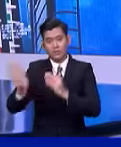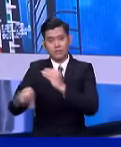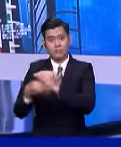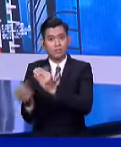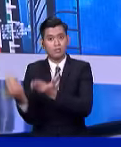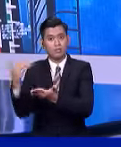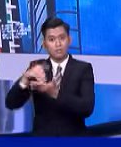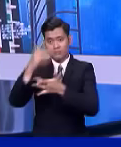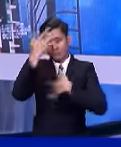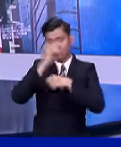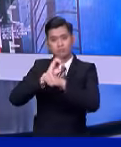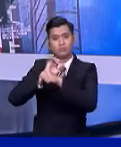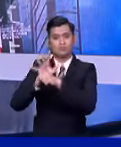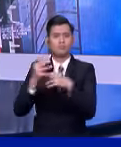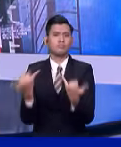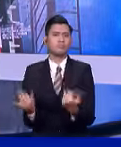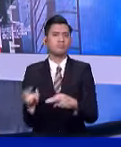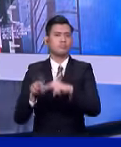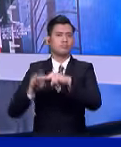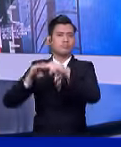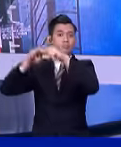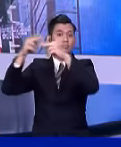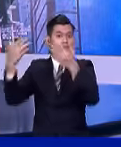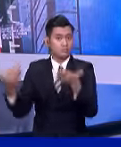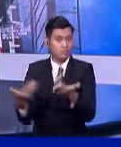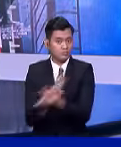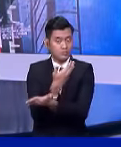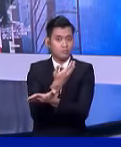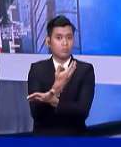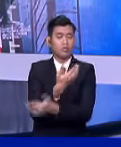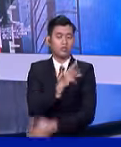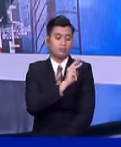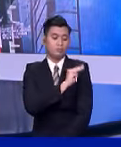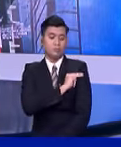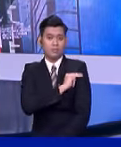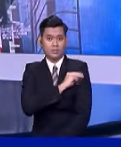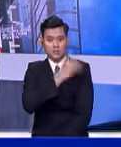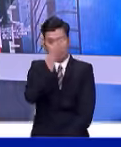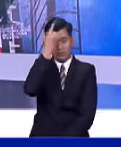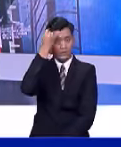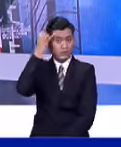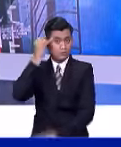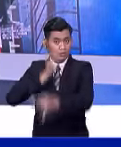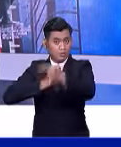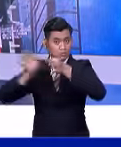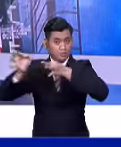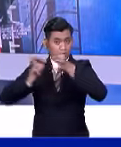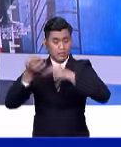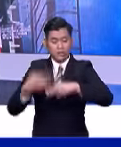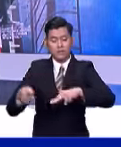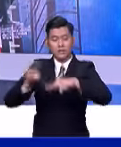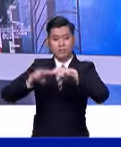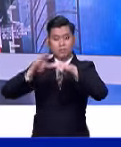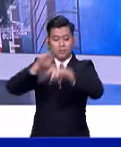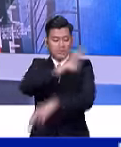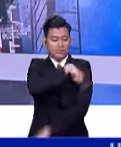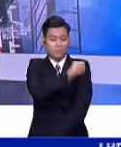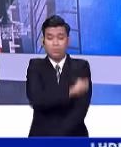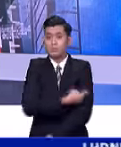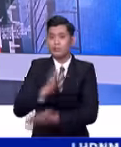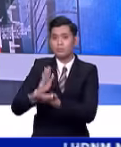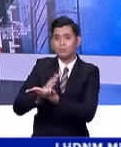semakin meningkat. Menteri Kanan Pertahanan Datuk Seri Ismail Sabri Yaakob berkata penambahan 2 lagi hospital Medan itu adalah